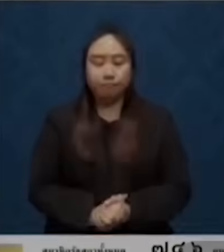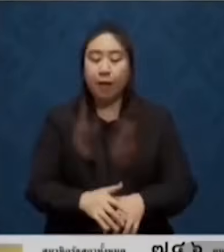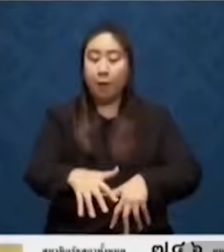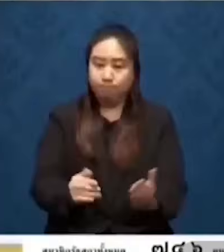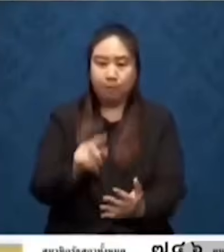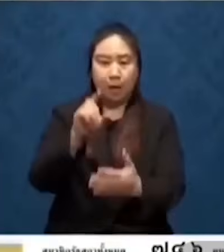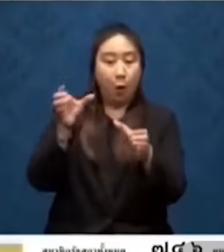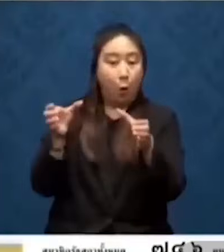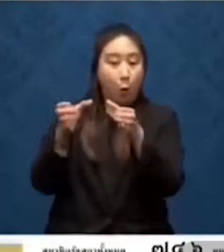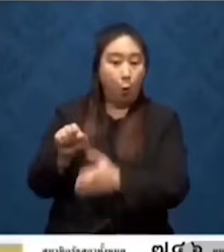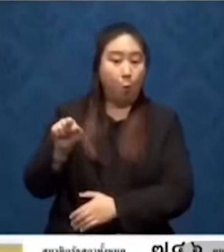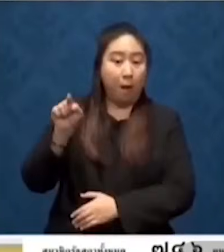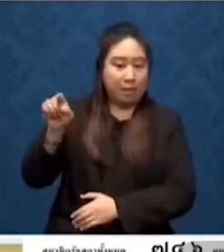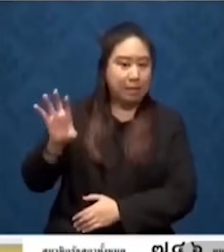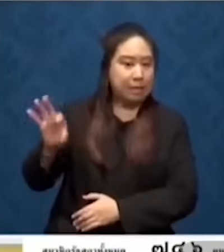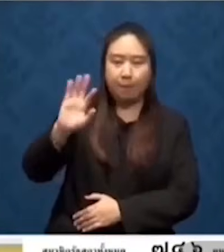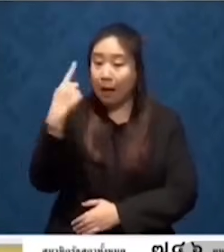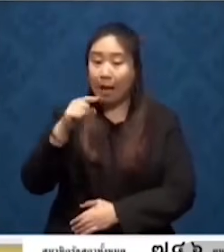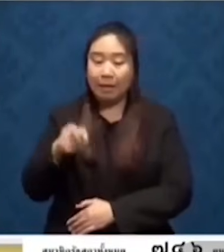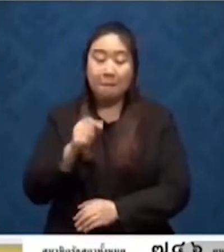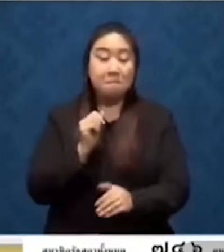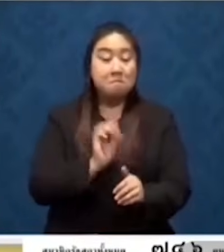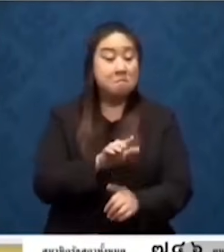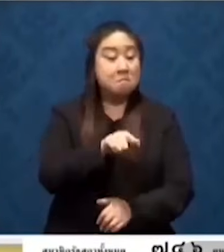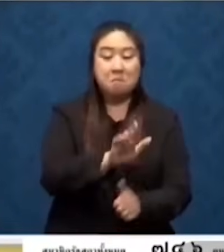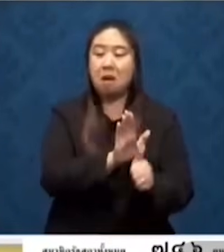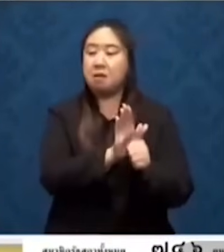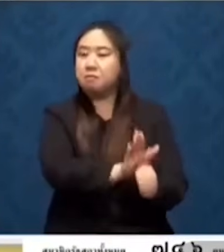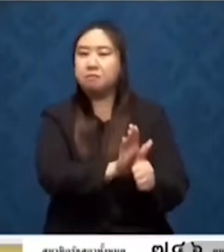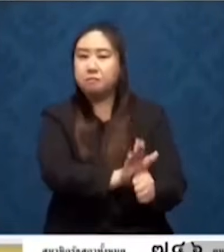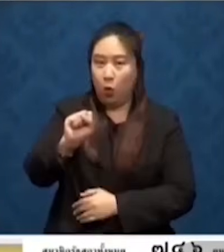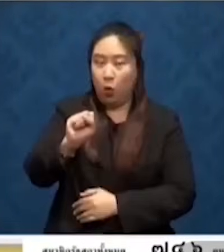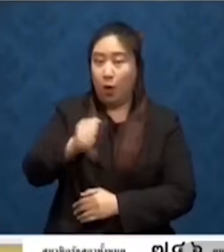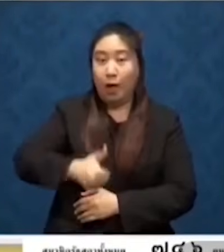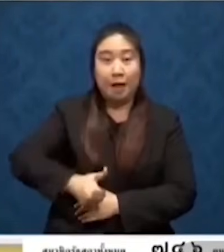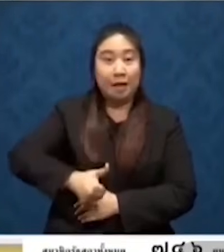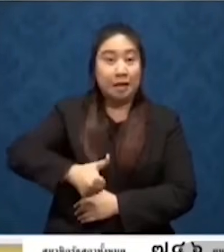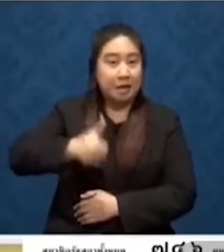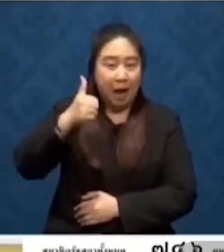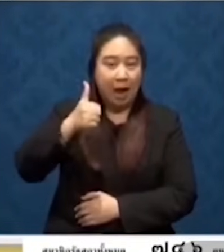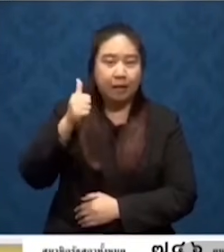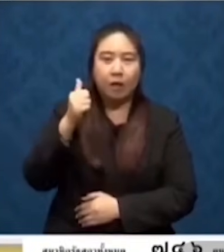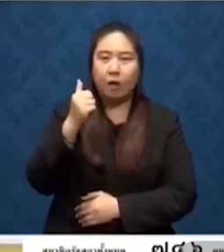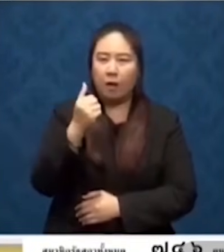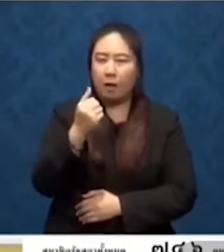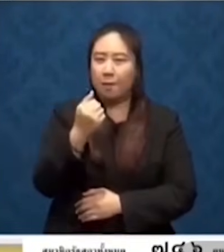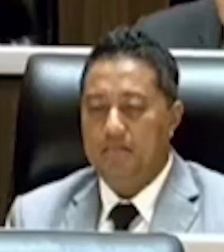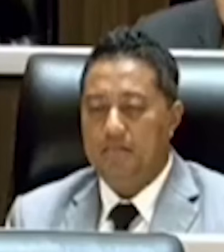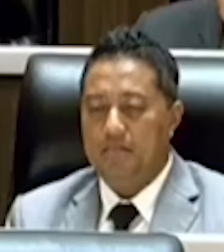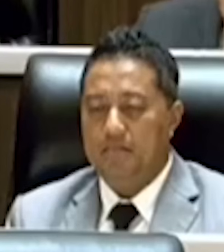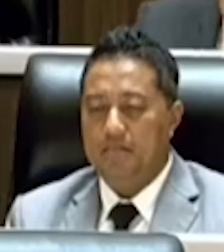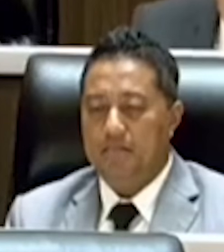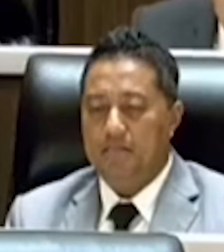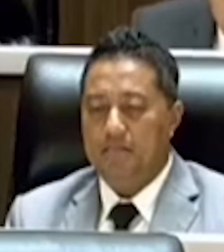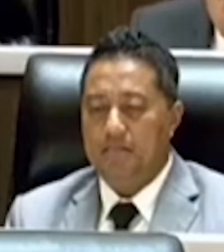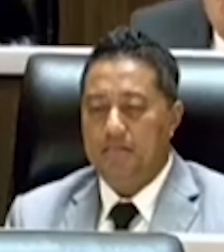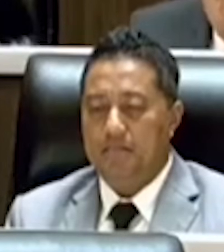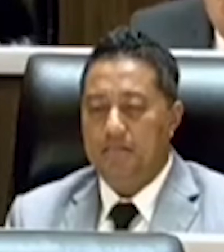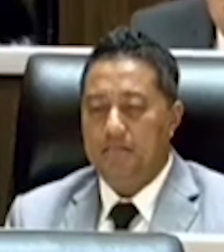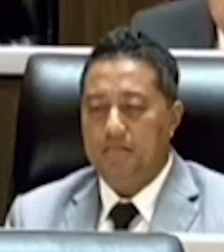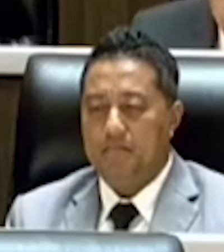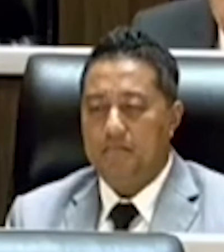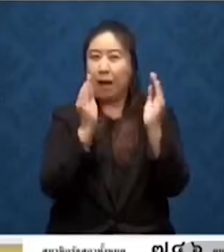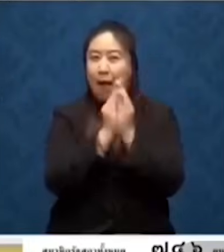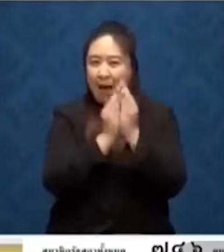อย่าเลือกพรรคนี้พรรคที่เลือกปฏิบัติกับเราพรรคที่กันแกล้งไม่พัฒนาจะได้เสียงท่วมท้นที่อื่นจนเกือบจะแลนด์ส